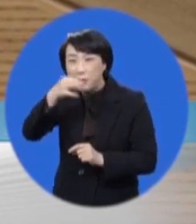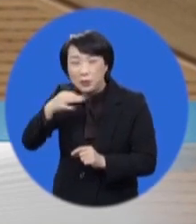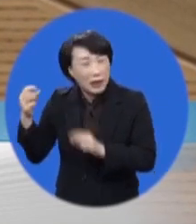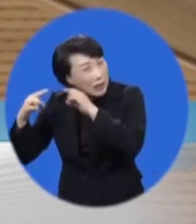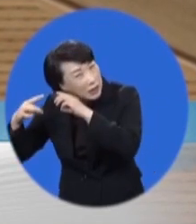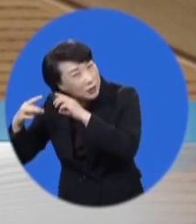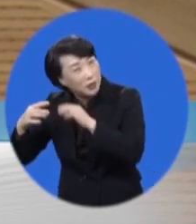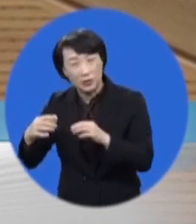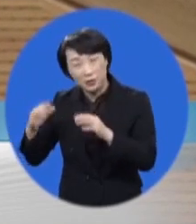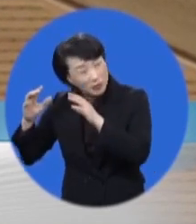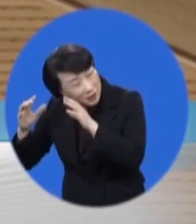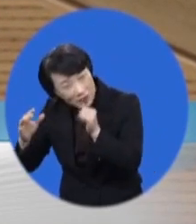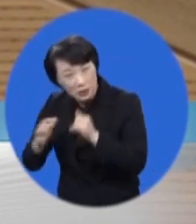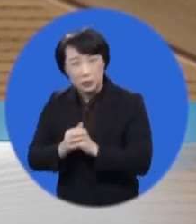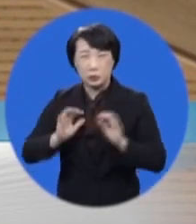공맨라라만